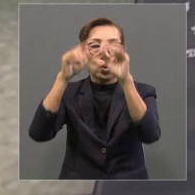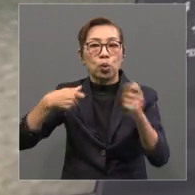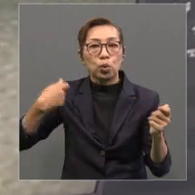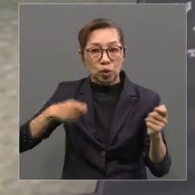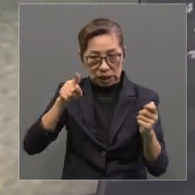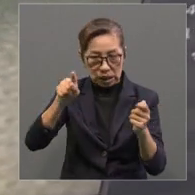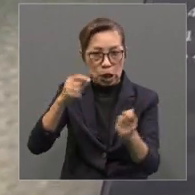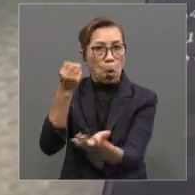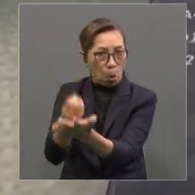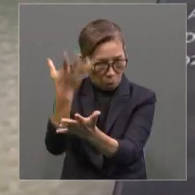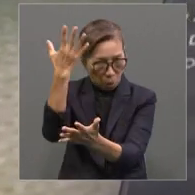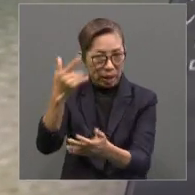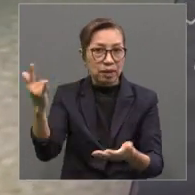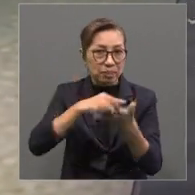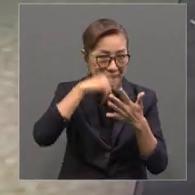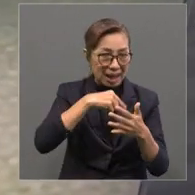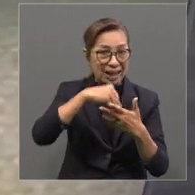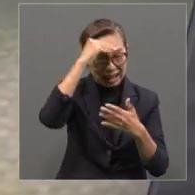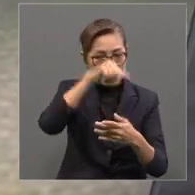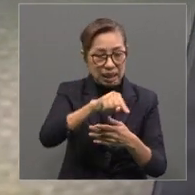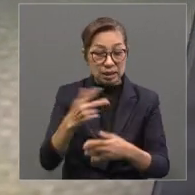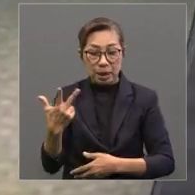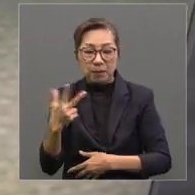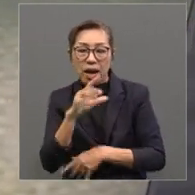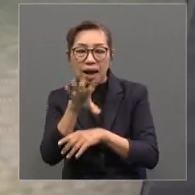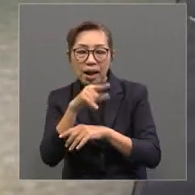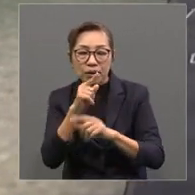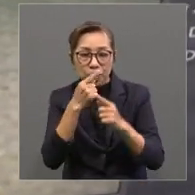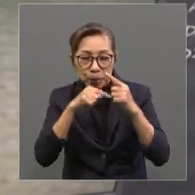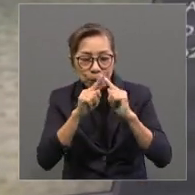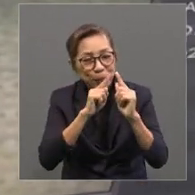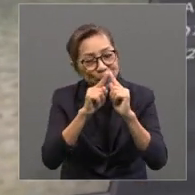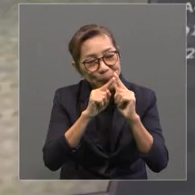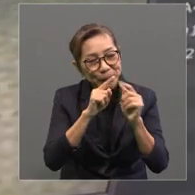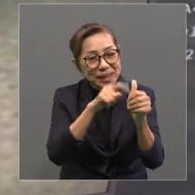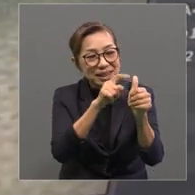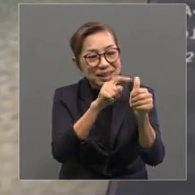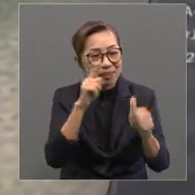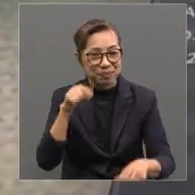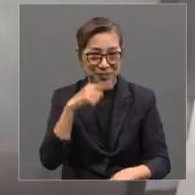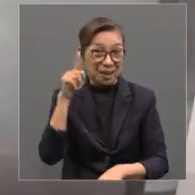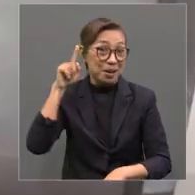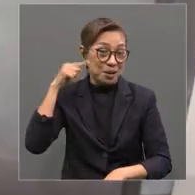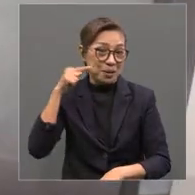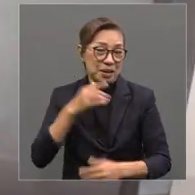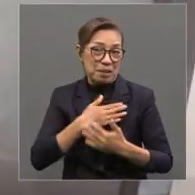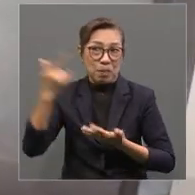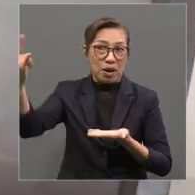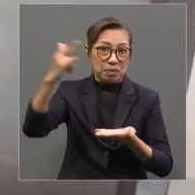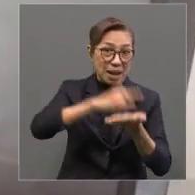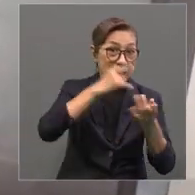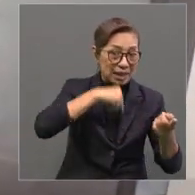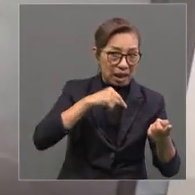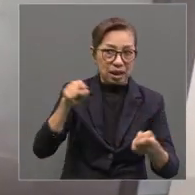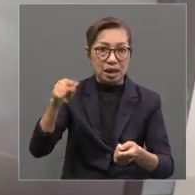าวจีนหลงรักแล้วก็ยอมคบหา1ใน3คนของแก๊งนี้พอไปทราบว่านางสาวจีนเนี่ยบินมาเรียนที่ไทยก็ซื้อตั๋วบินตามม